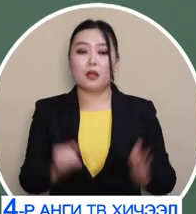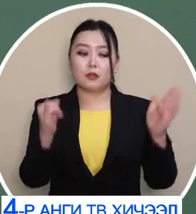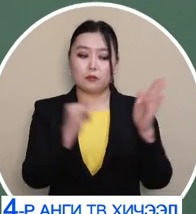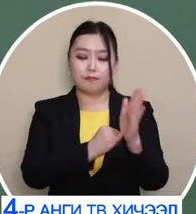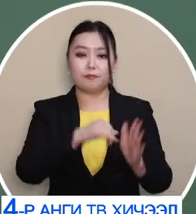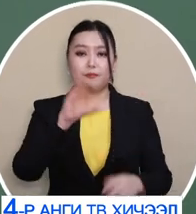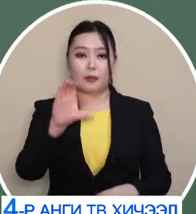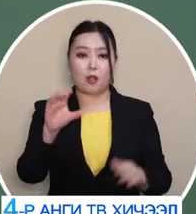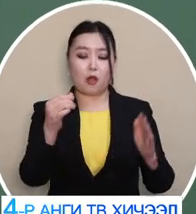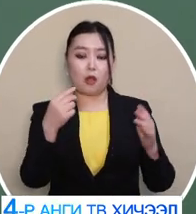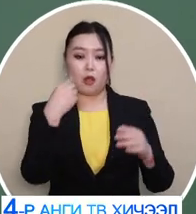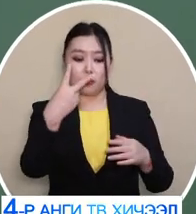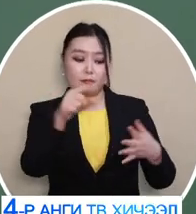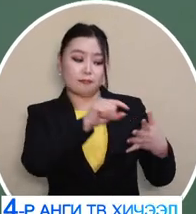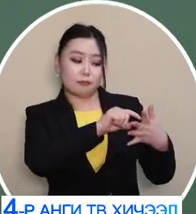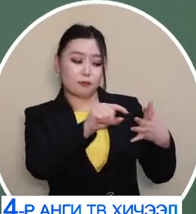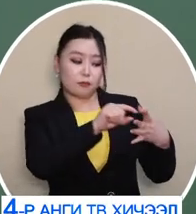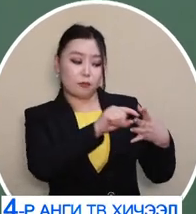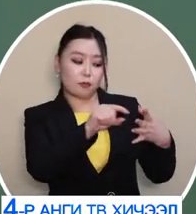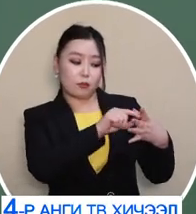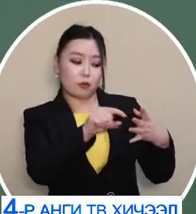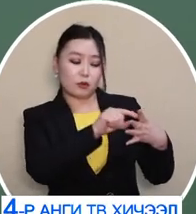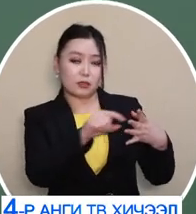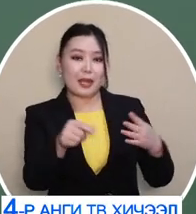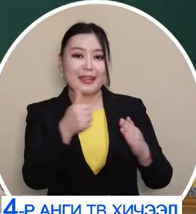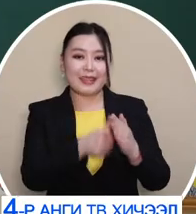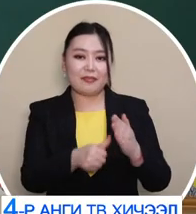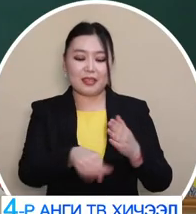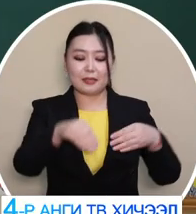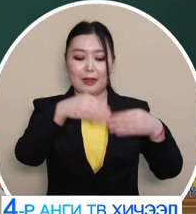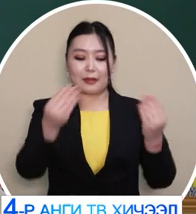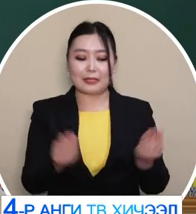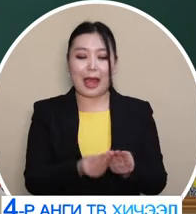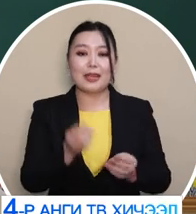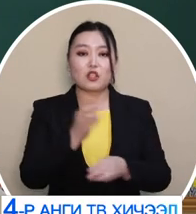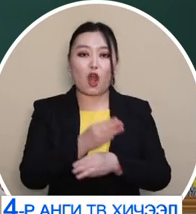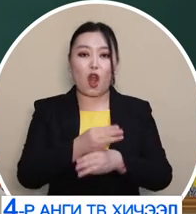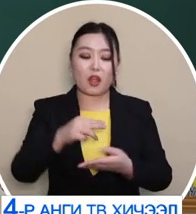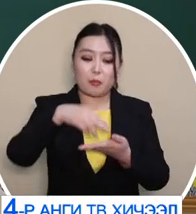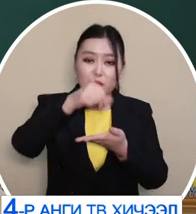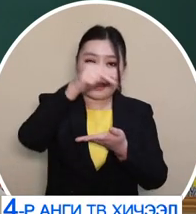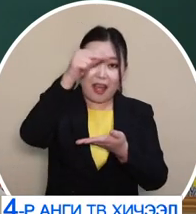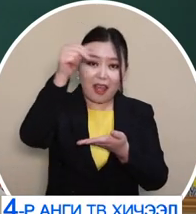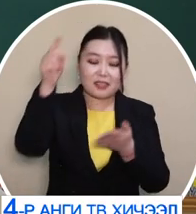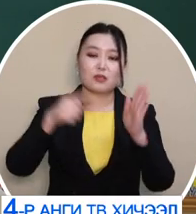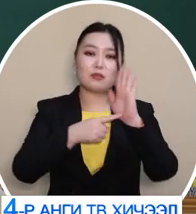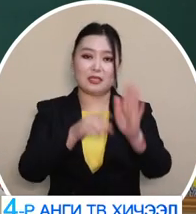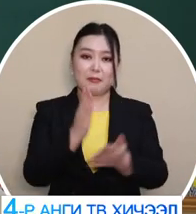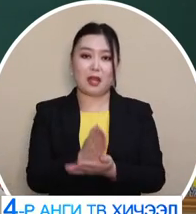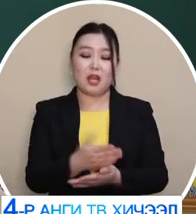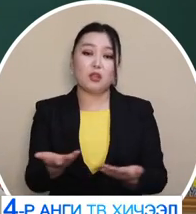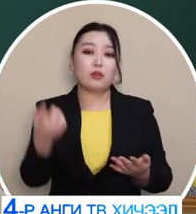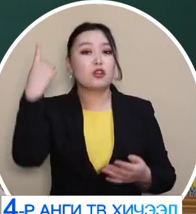За, 6 дугаар бодгийн маань 2 дугаар мөрөнд дэвтэрэн тавхтай тоон бодоноос хэмээн дүрсэлсэн байна. За, тэгвэл энд зохиолч маань